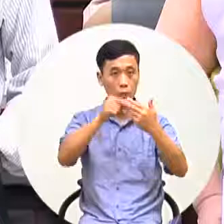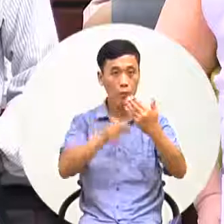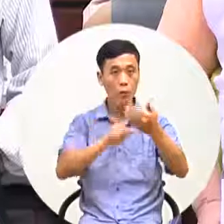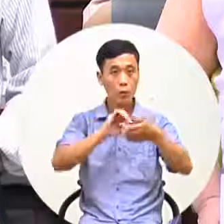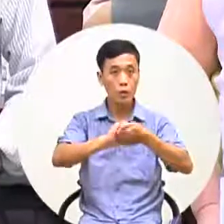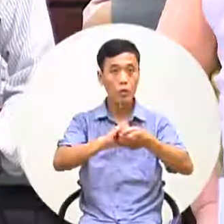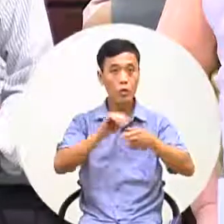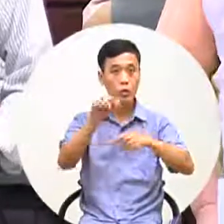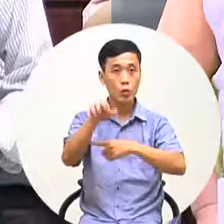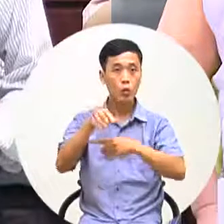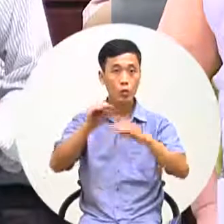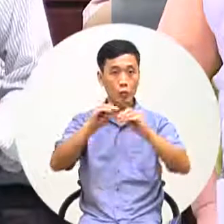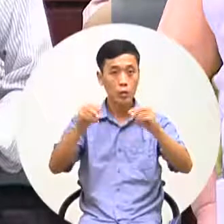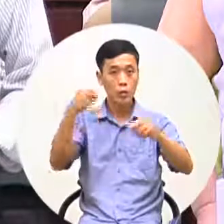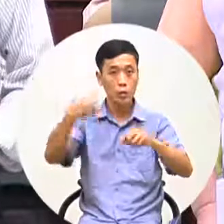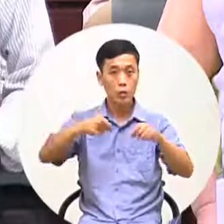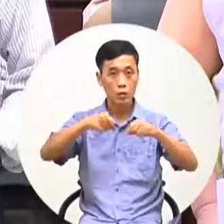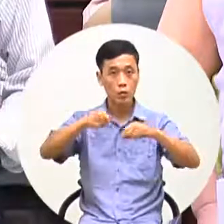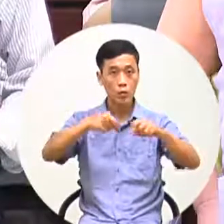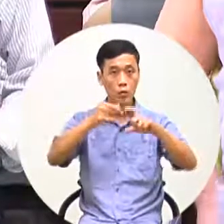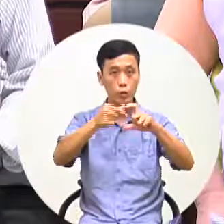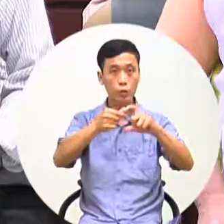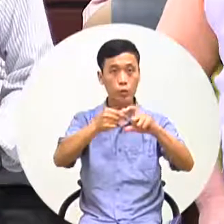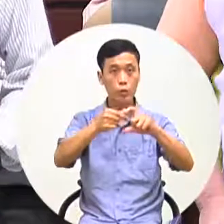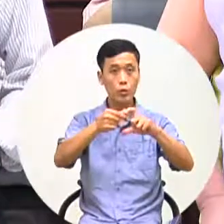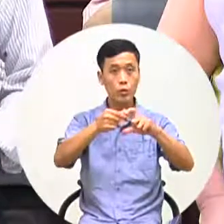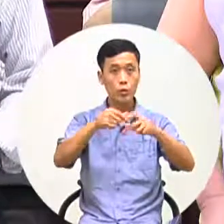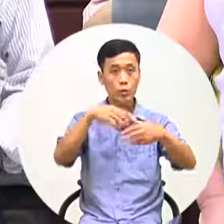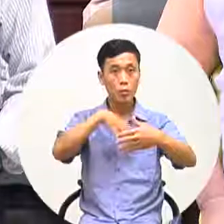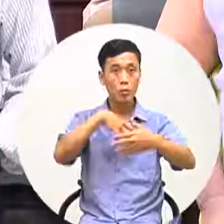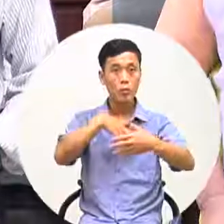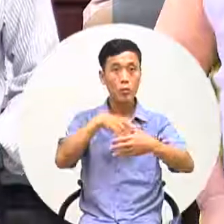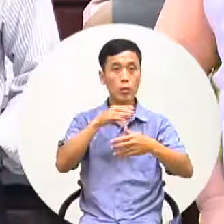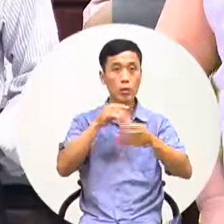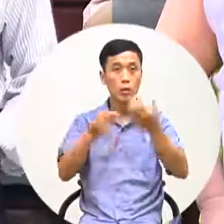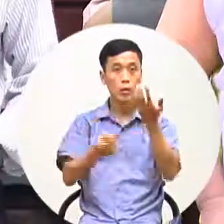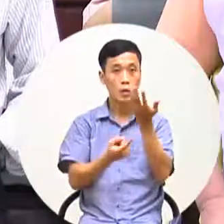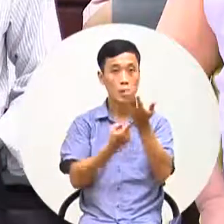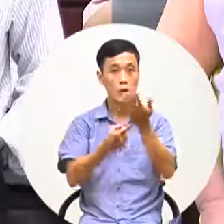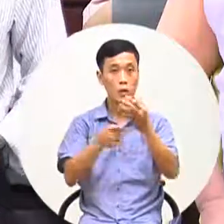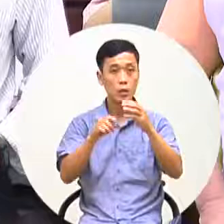它底价地的一个面积是45%。